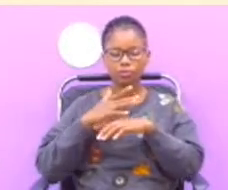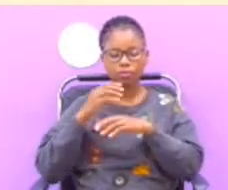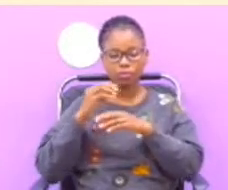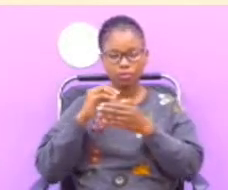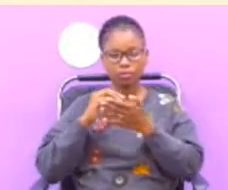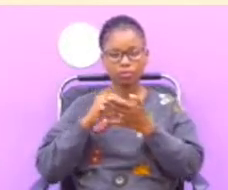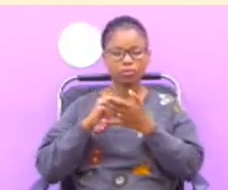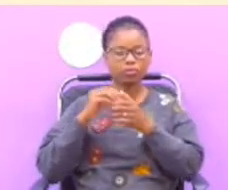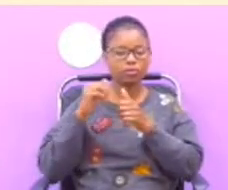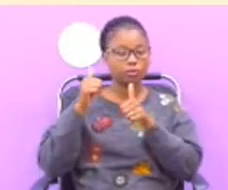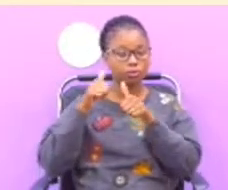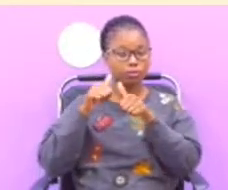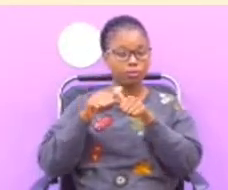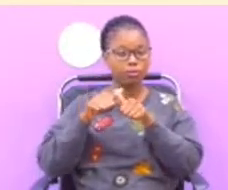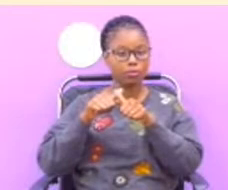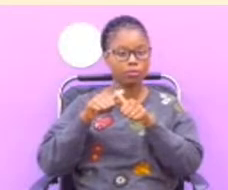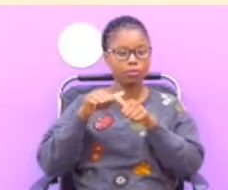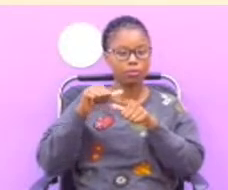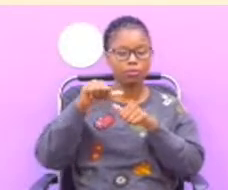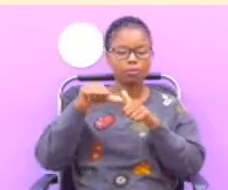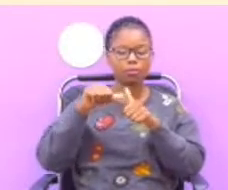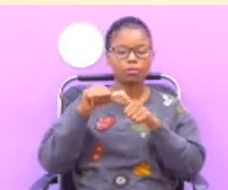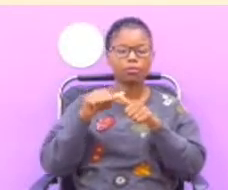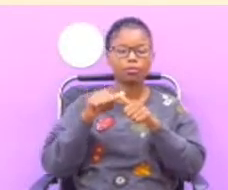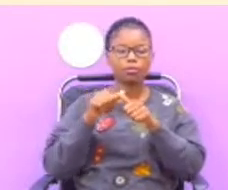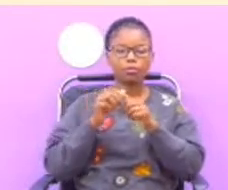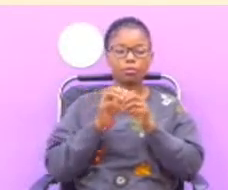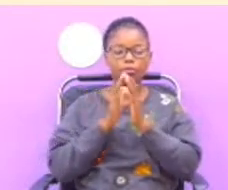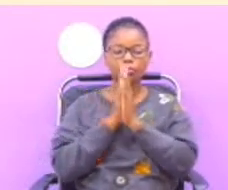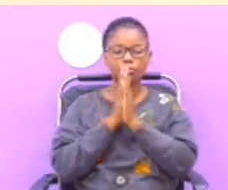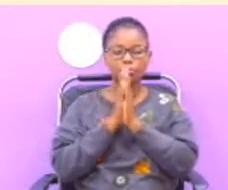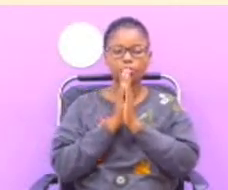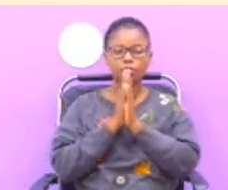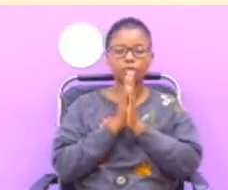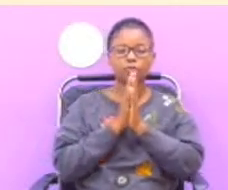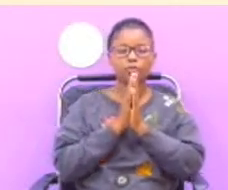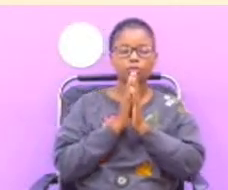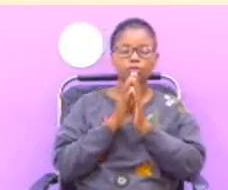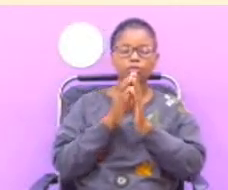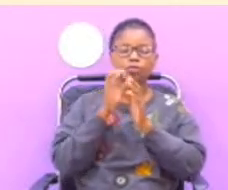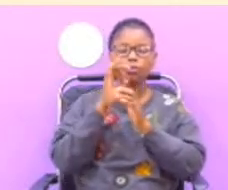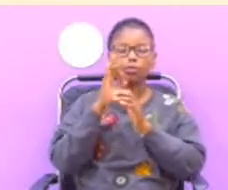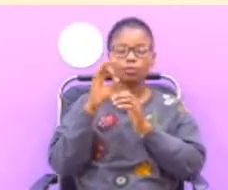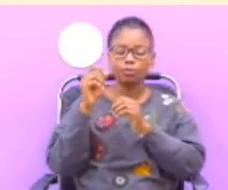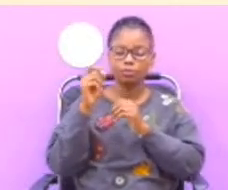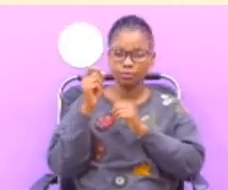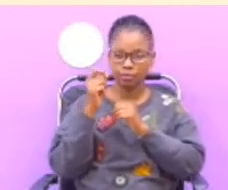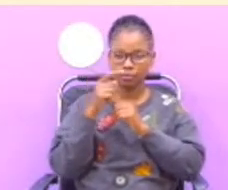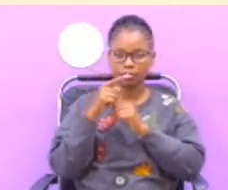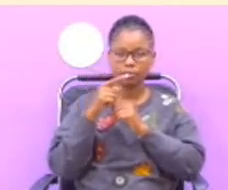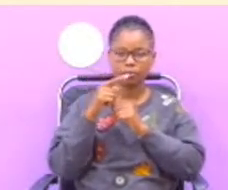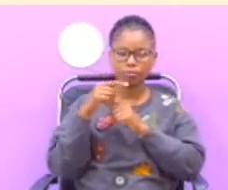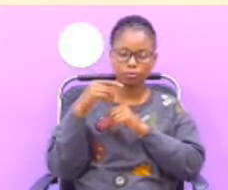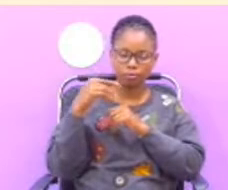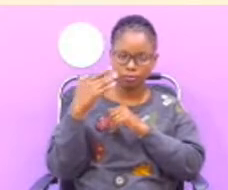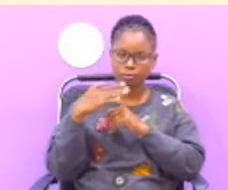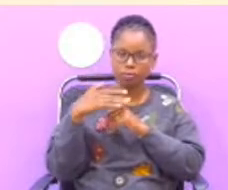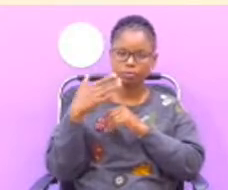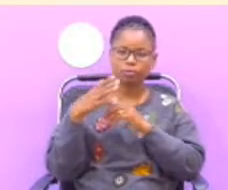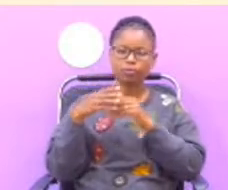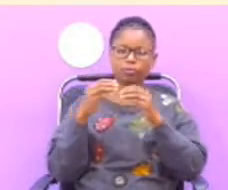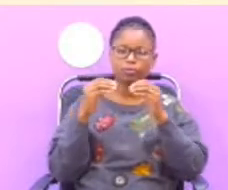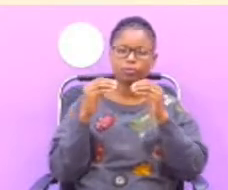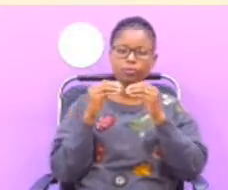tugikuririkanagia uhoro wa mahoya masio. Maitu mama ndri players, maria tutunganaga